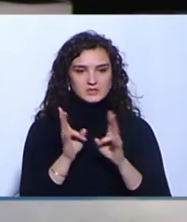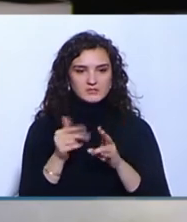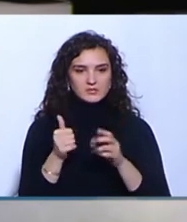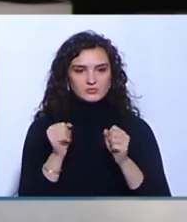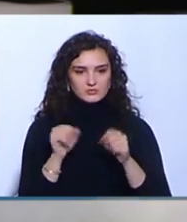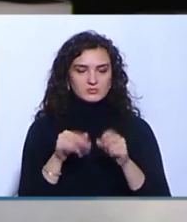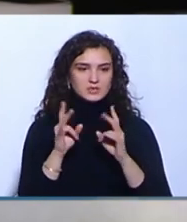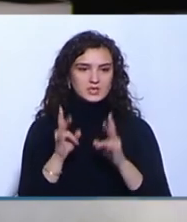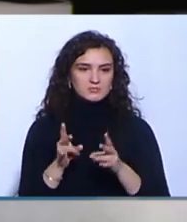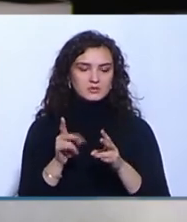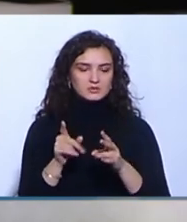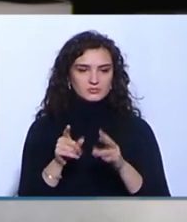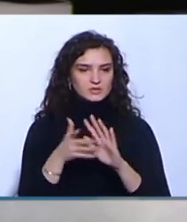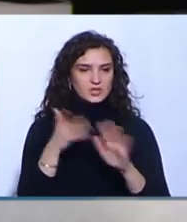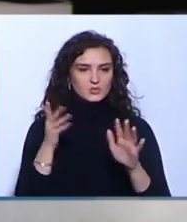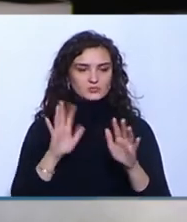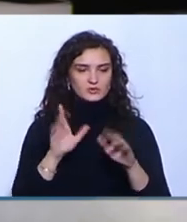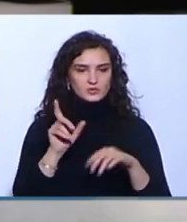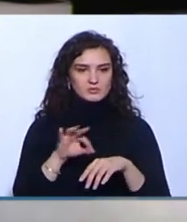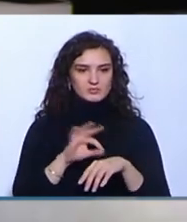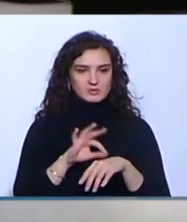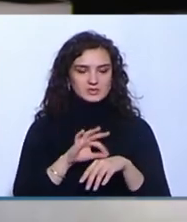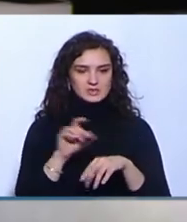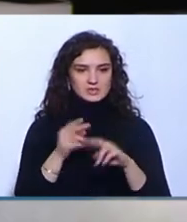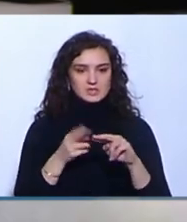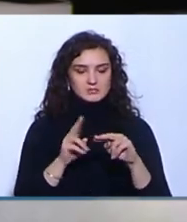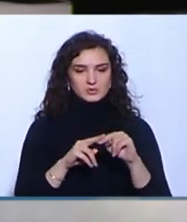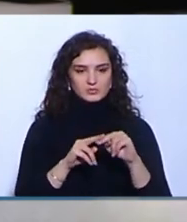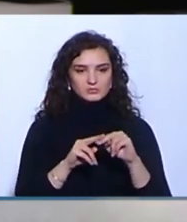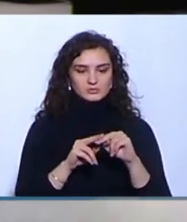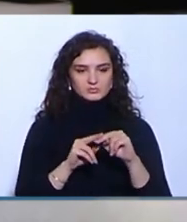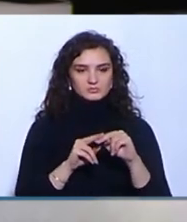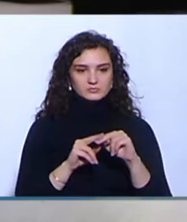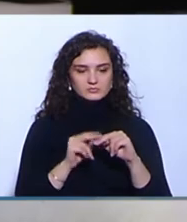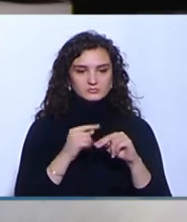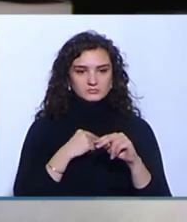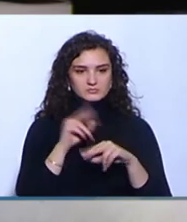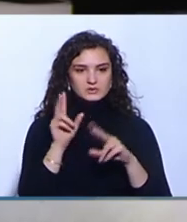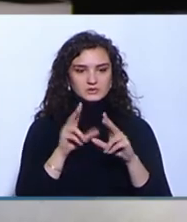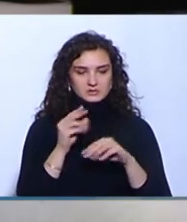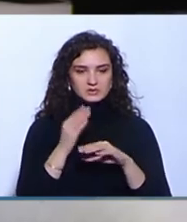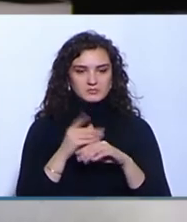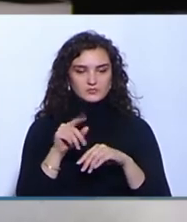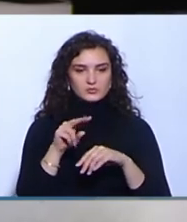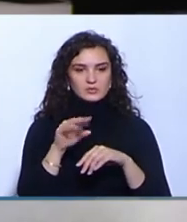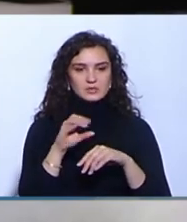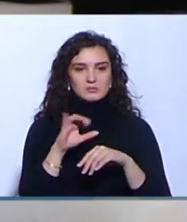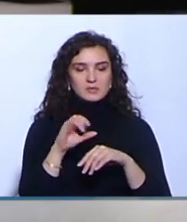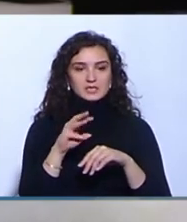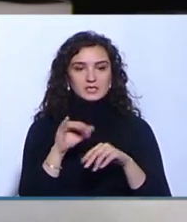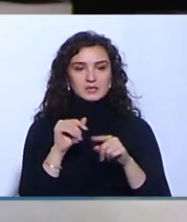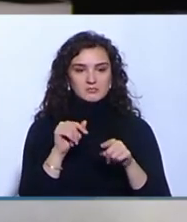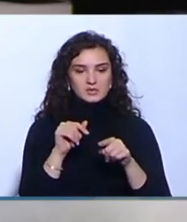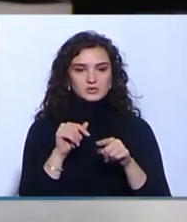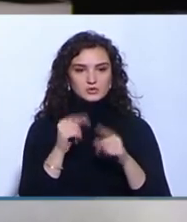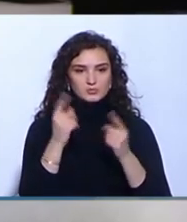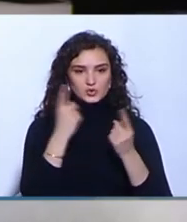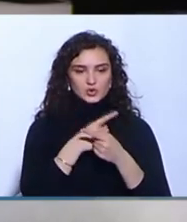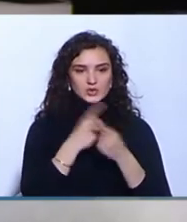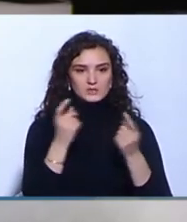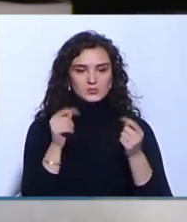შეიძლება დაემართოს გაუთვითცნობიერებელ პაციენტს. ამიტომ მე იმედი მაქვს, რომ ლიმფედემის გზამკვლევში